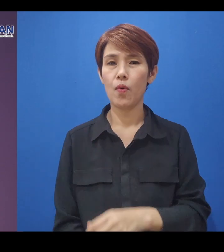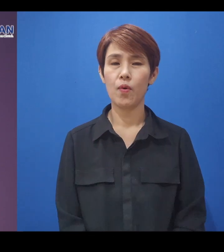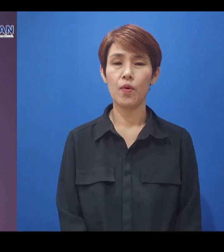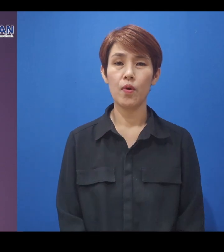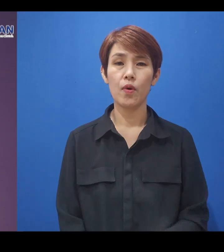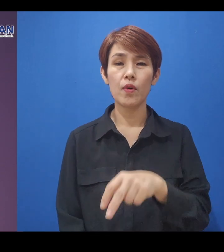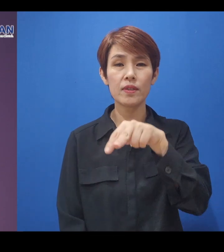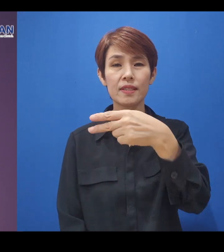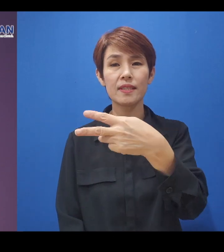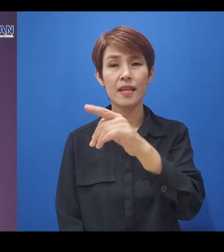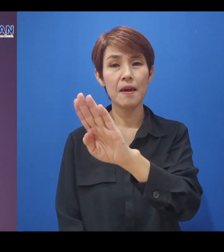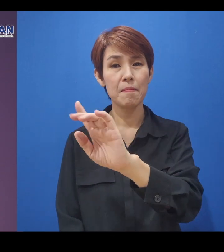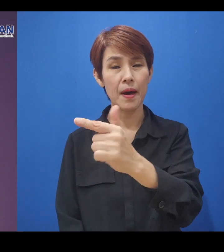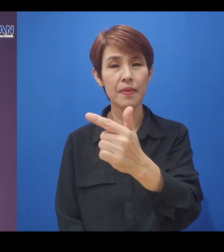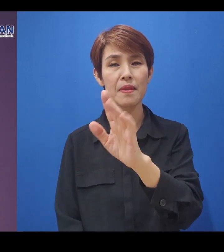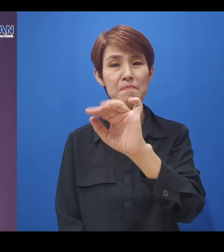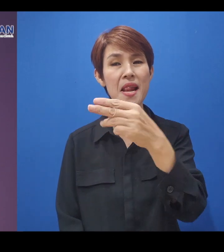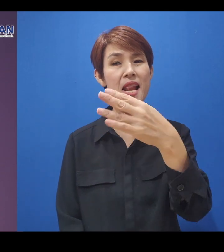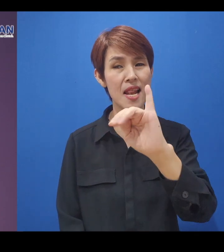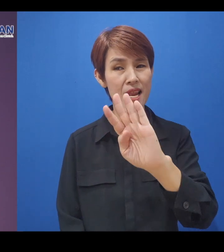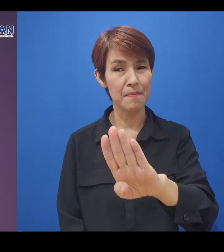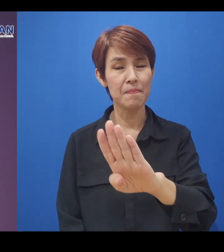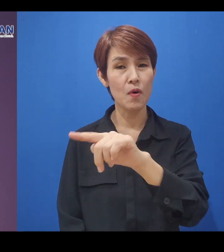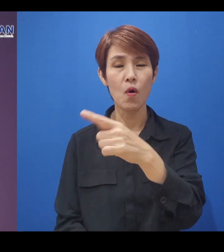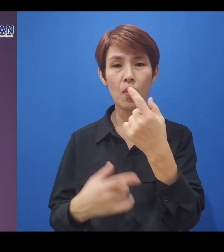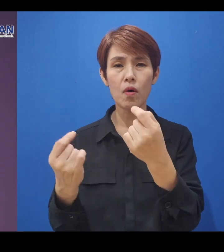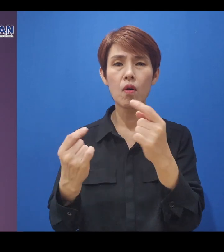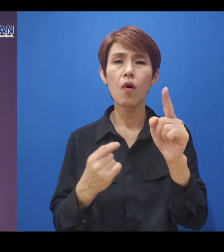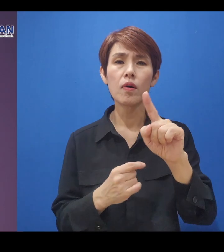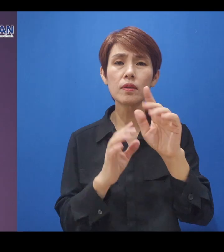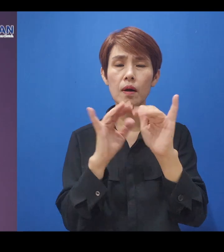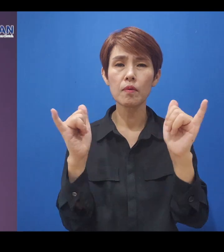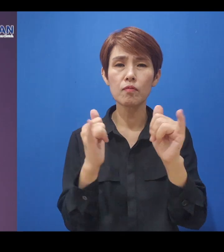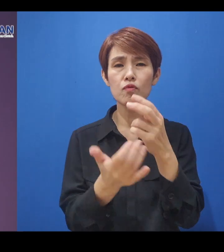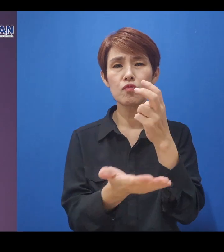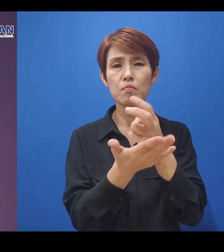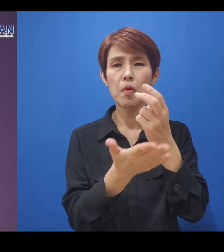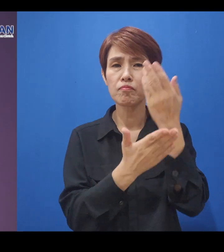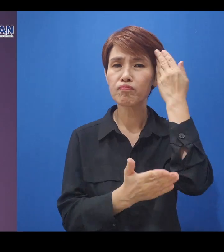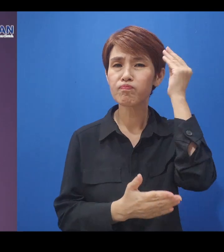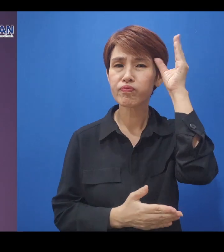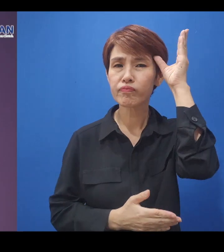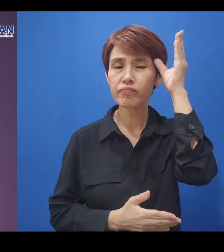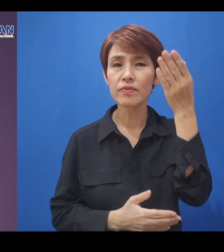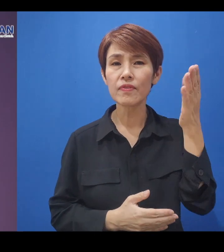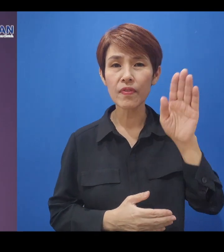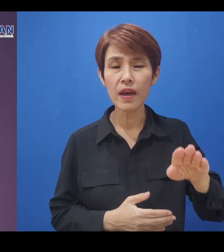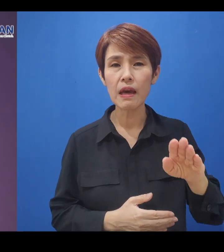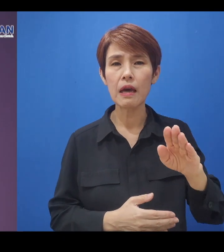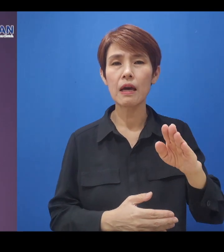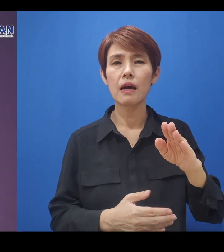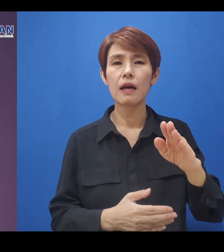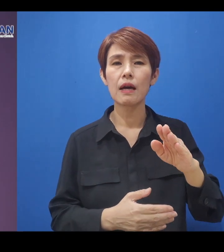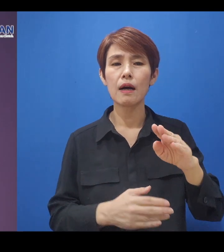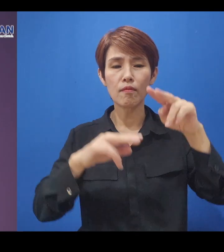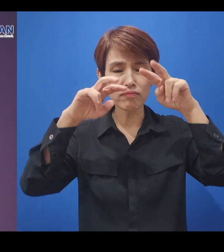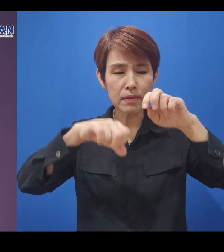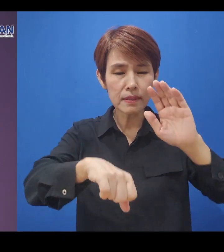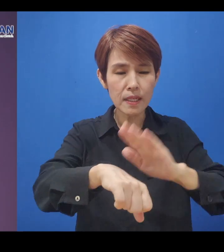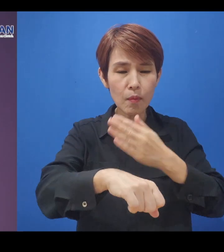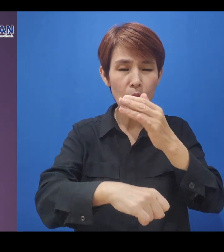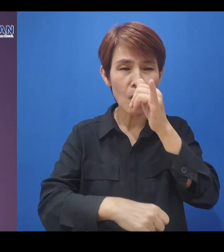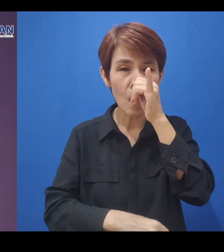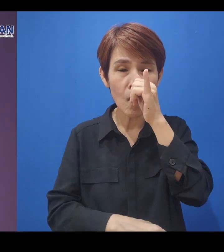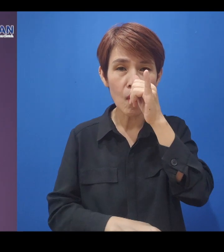또 한편으로는 율법 지식은 충만한데 잘못 해석을 하는 바람에 교회를 깨뜨려버린